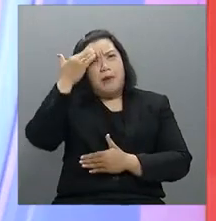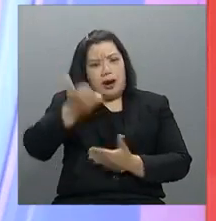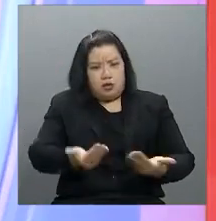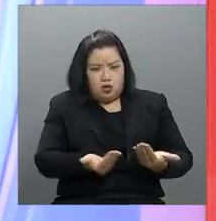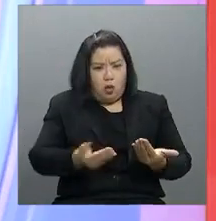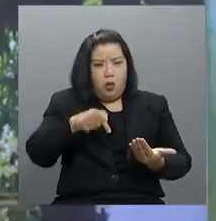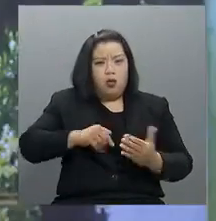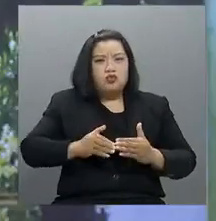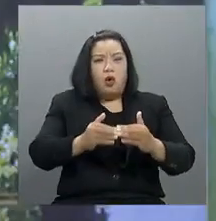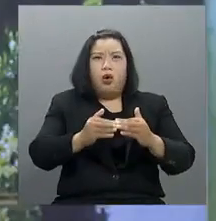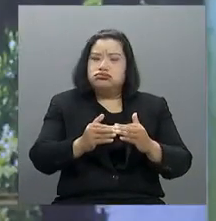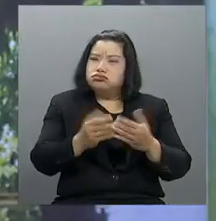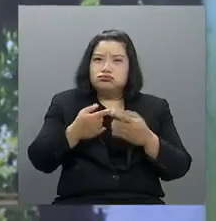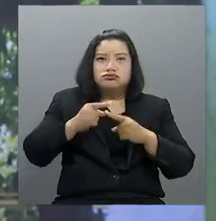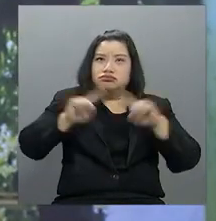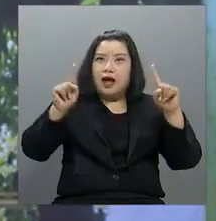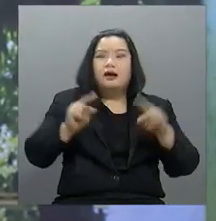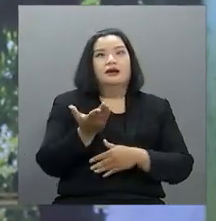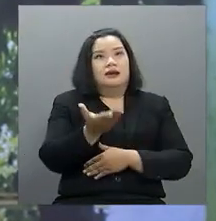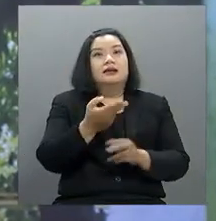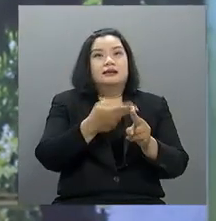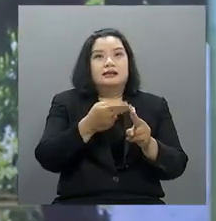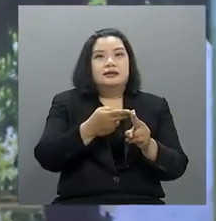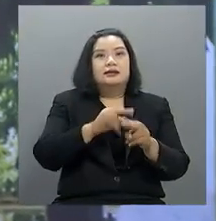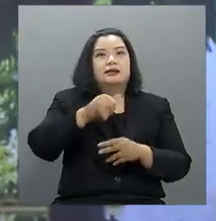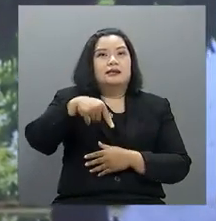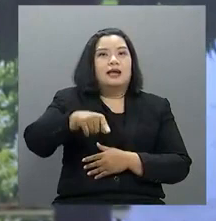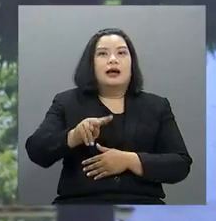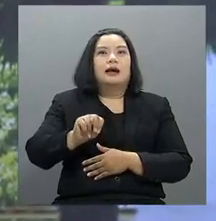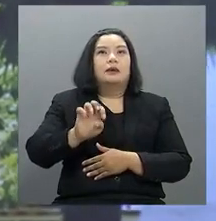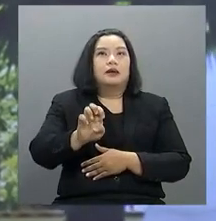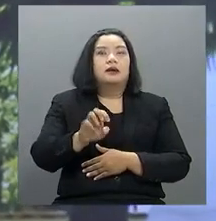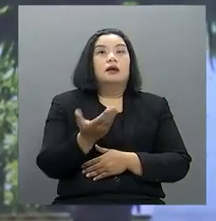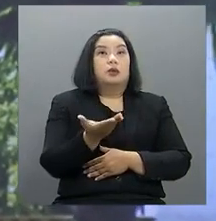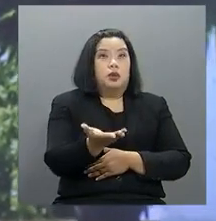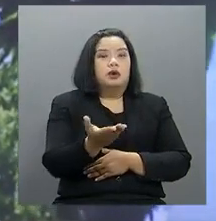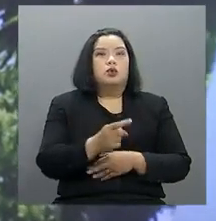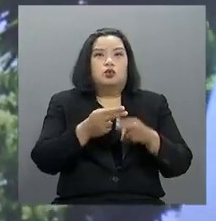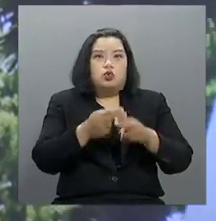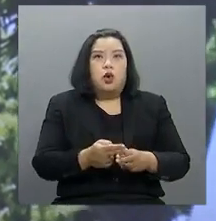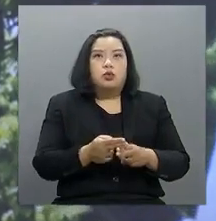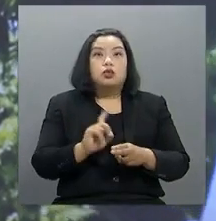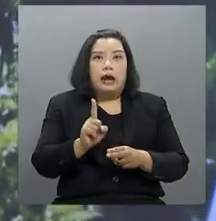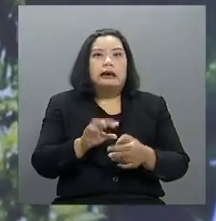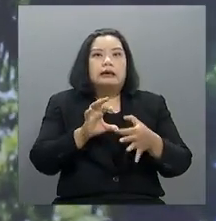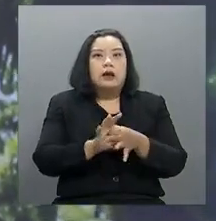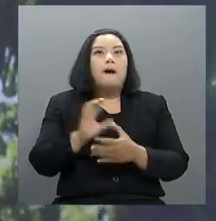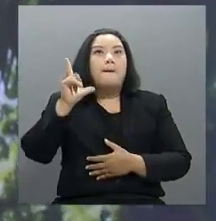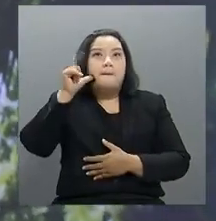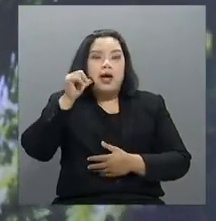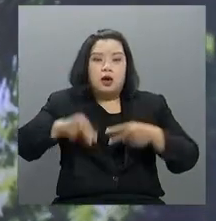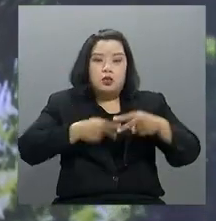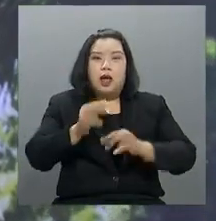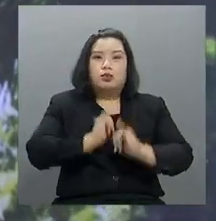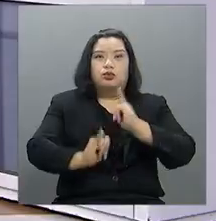การกับเราช่วงนี้กับแพทย์หญิงจิตนพินดุลยเกษมนะครับสูตินรีแพทย์เฉพาะทางด้านวิทยาศาสตร์มารดาและทารกในครรภ์จากโรงพยาบาล